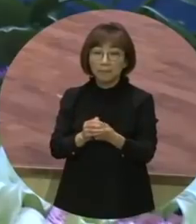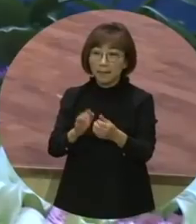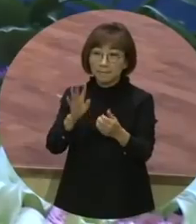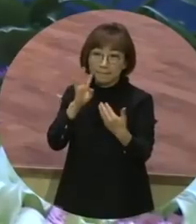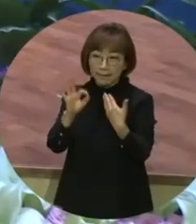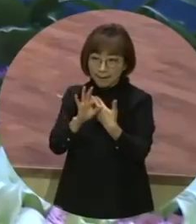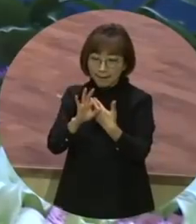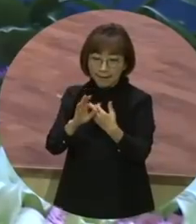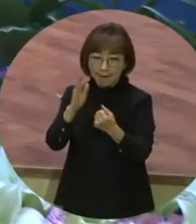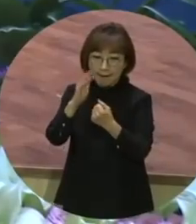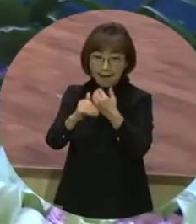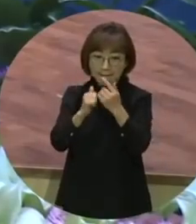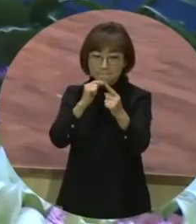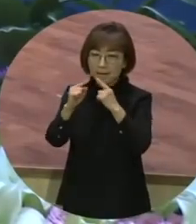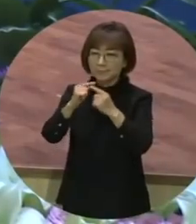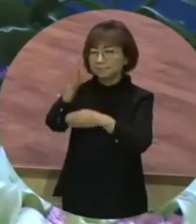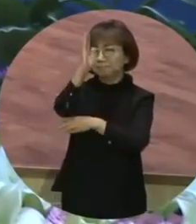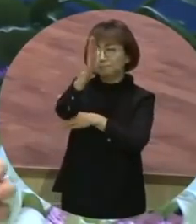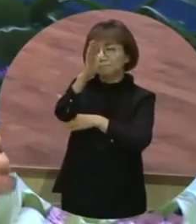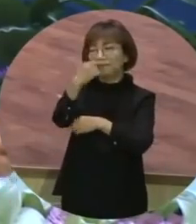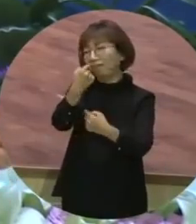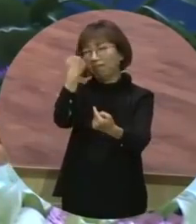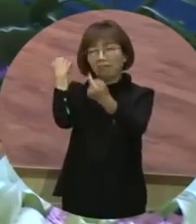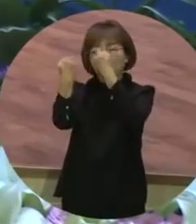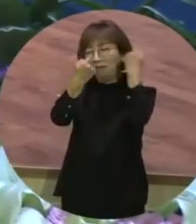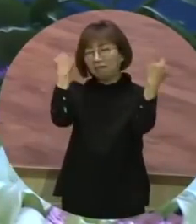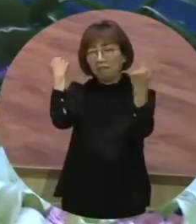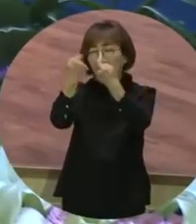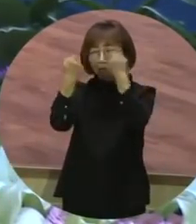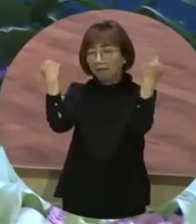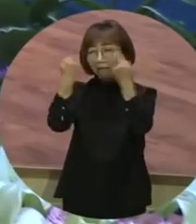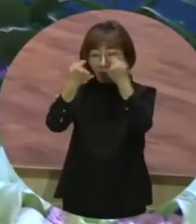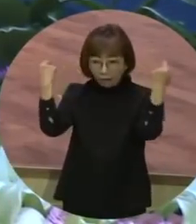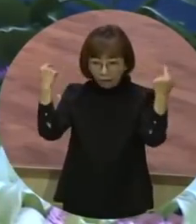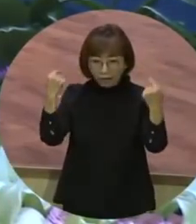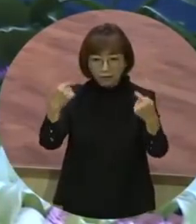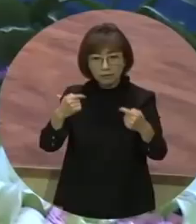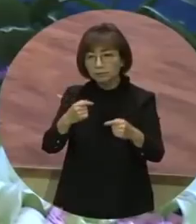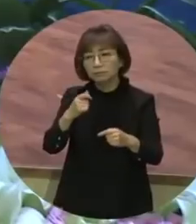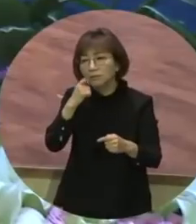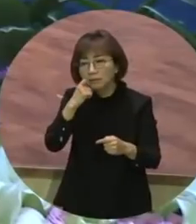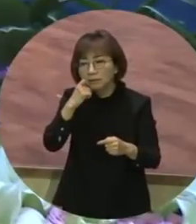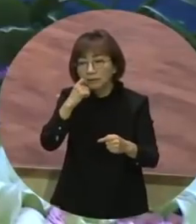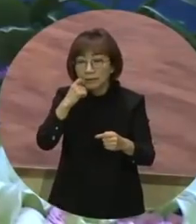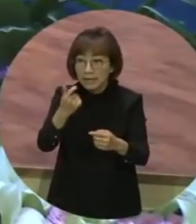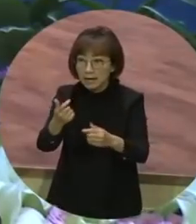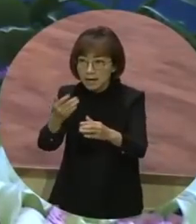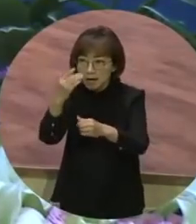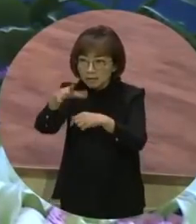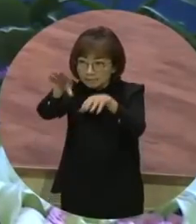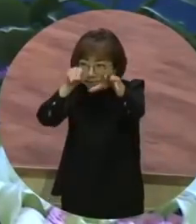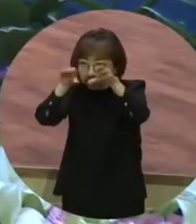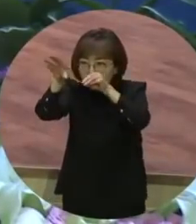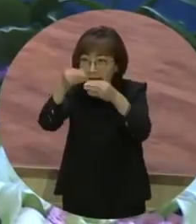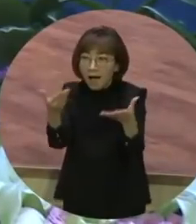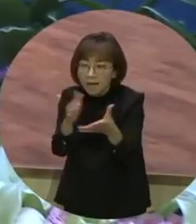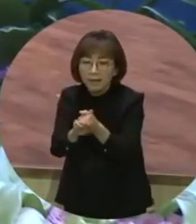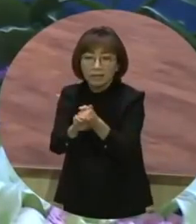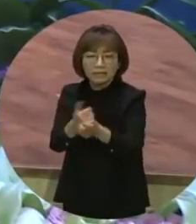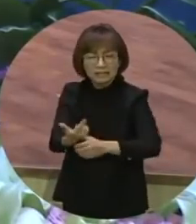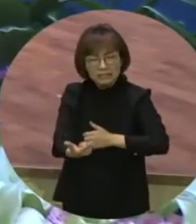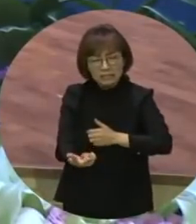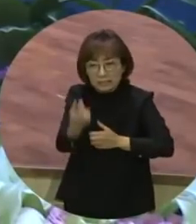즉시로 갱신해야 돼요. 말씀대로 사라지지 않으면 즉시로 갱신해야 돼요. 왜 말씀대로 안 사라지는